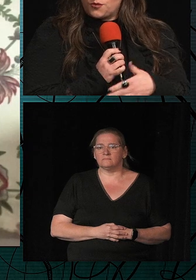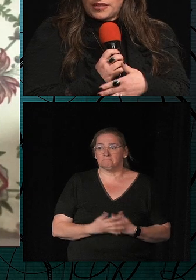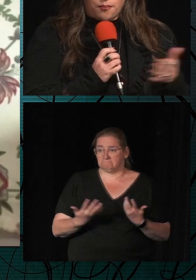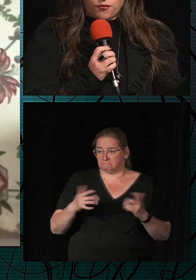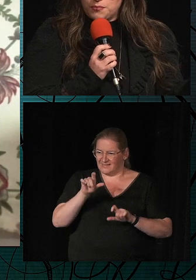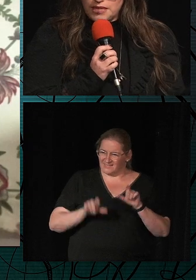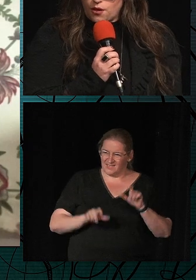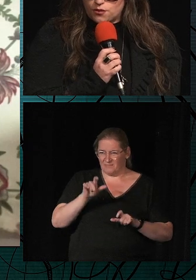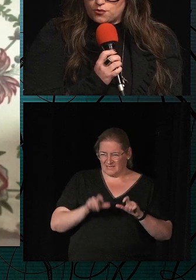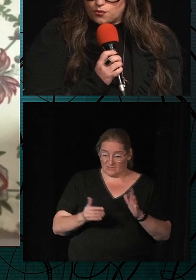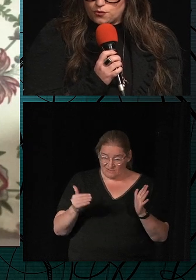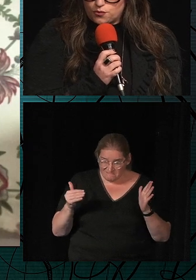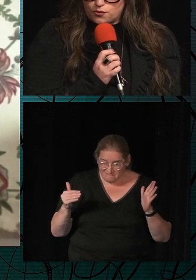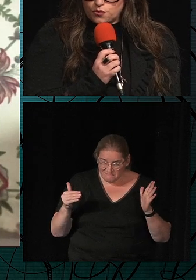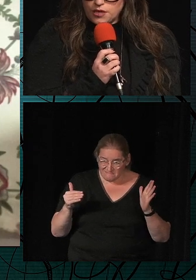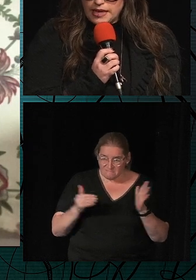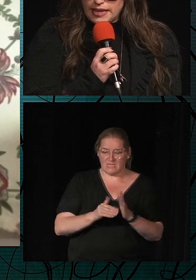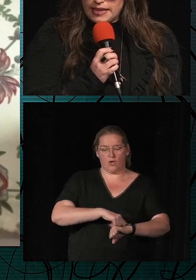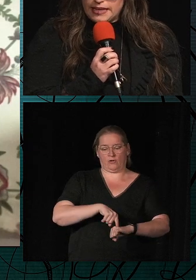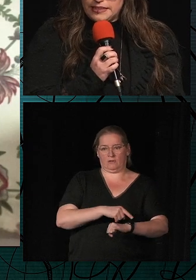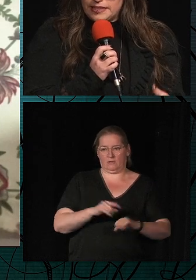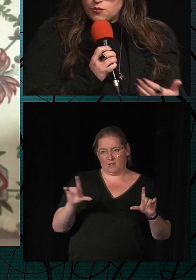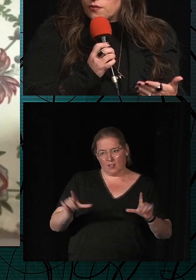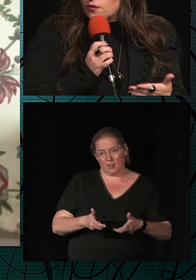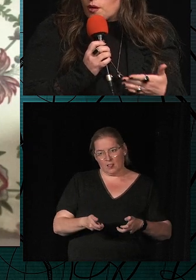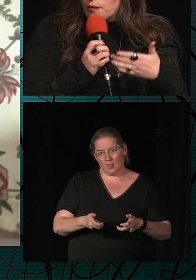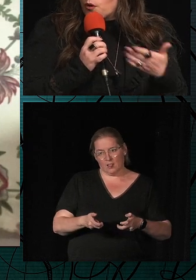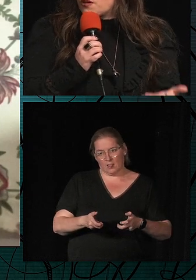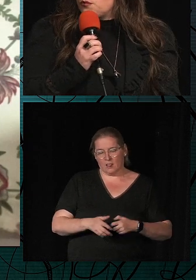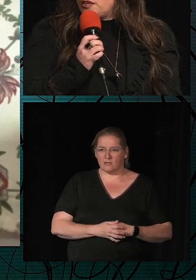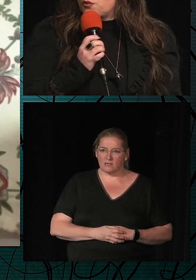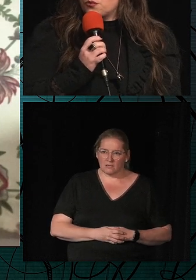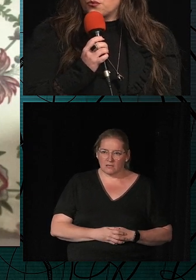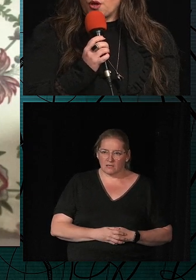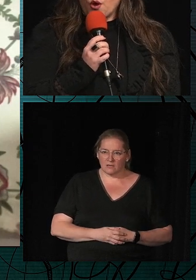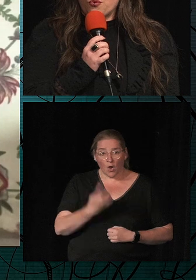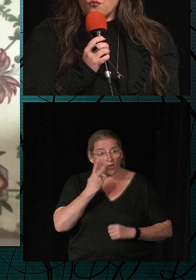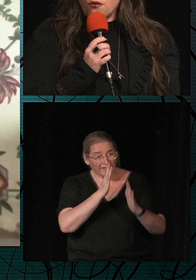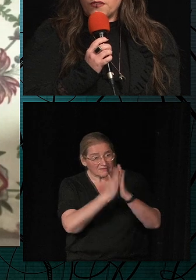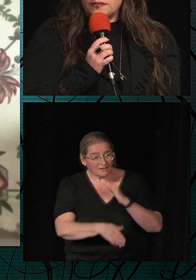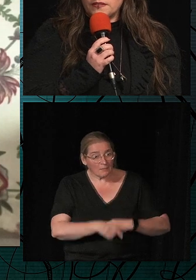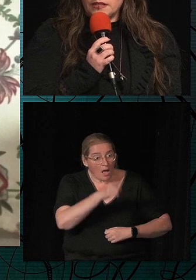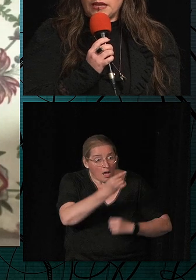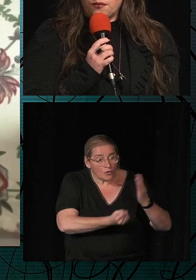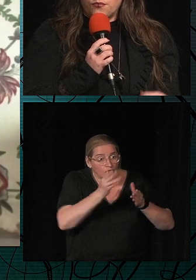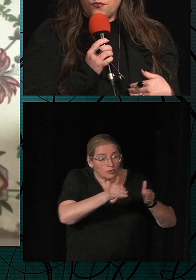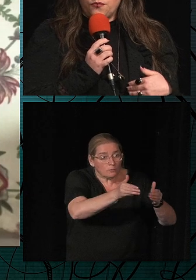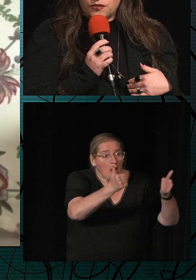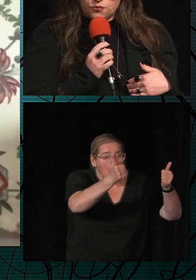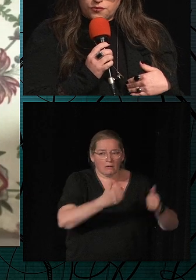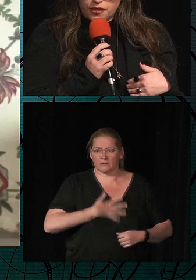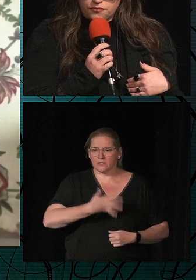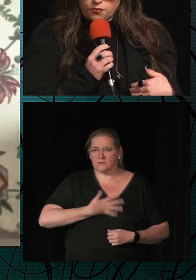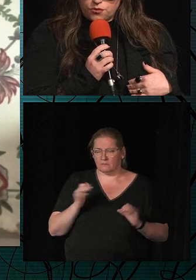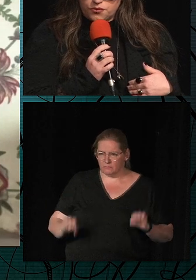passé jusqu'à parfois 1000 he sur sur ce jeu et ils découvrent quand même encore des nouvelles choses donc pour moi en fait il y a une